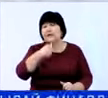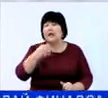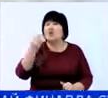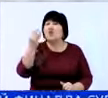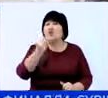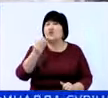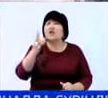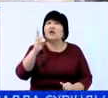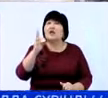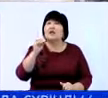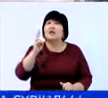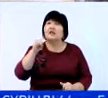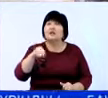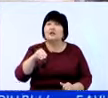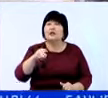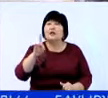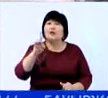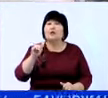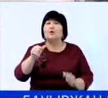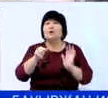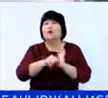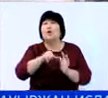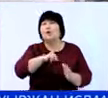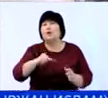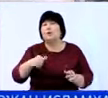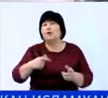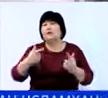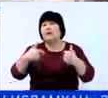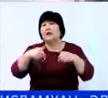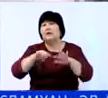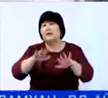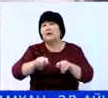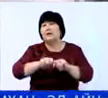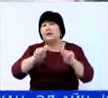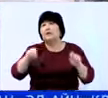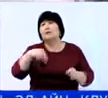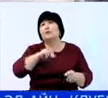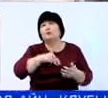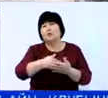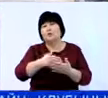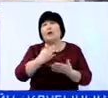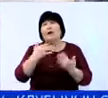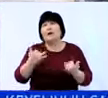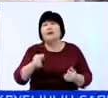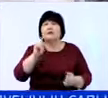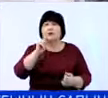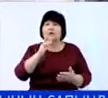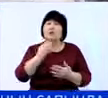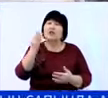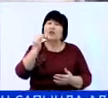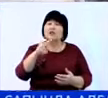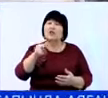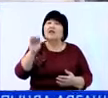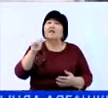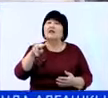Шиелі кентінде, Рушесте өзім филиалымыз ашып, сол жақта жұмыс істедім. Қазір сол жақта да Шиелде де филиал